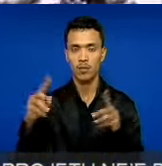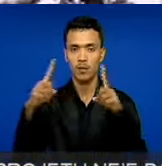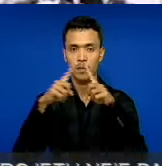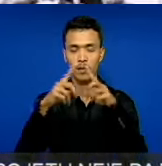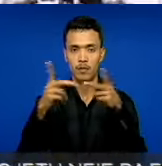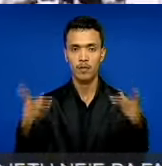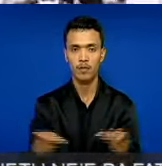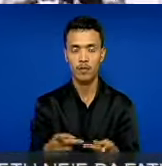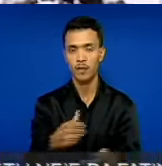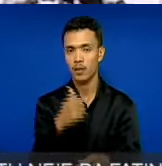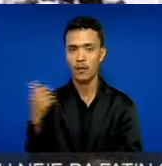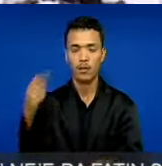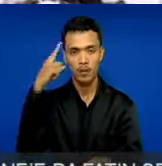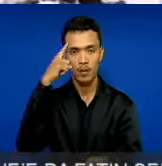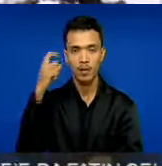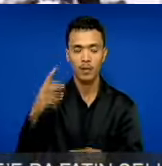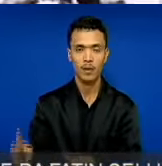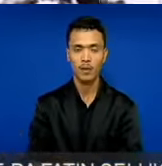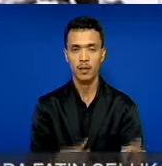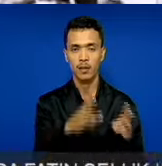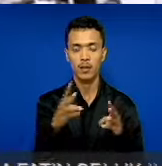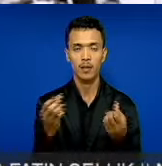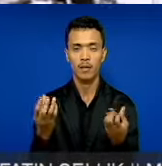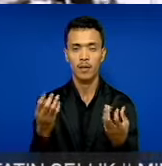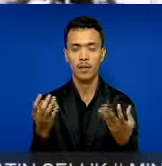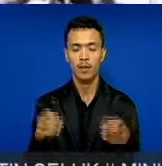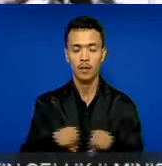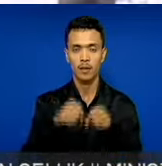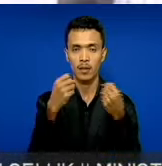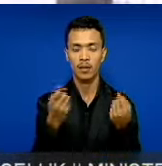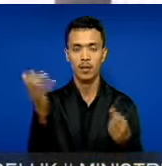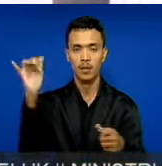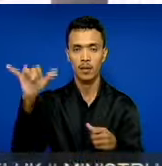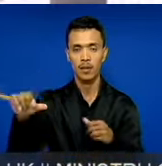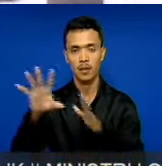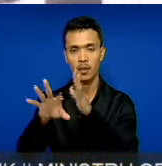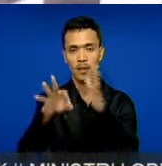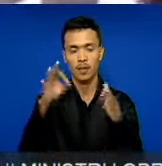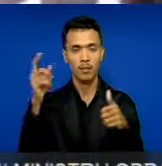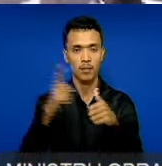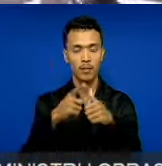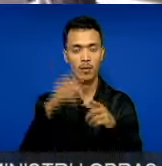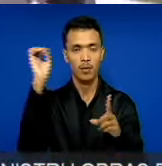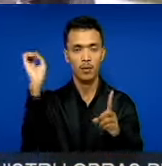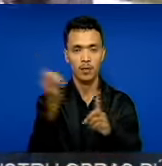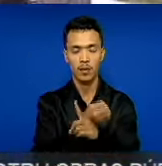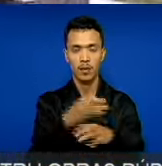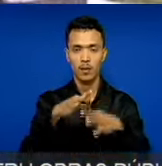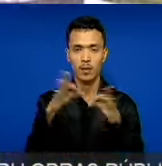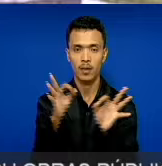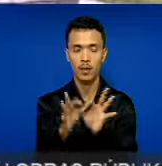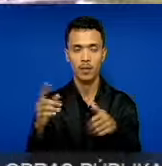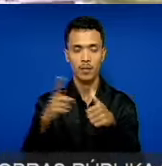selu. Tamba estrada ia teritorio larane mayoria at, Mabe sira maka hetang uluk oportunidade ho di hadia uluk sira nia